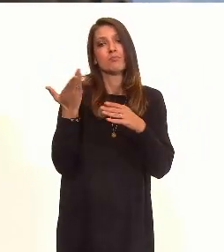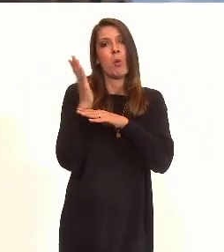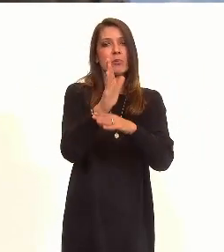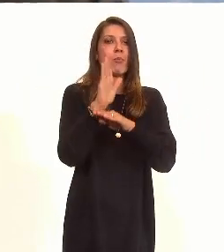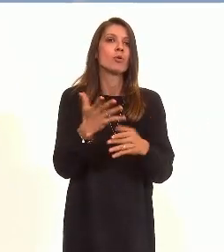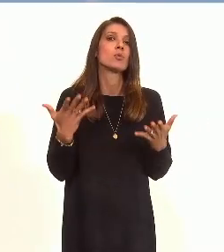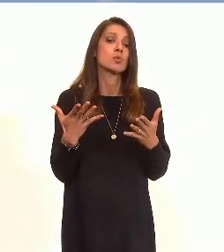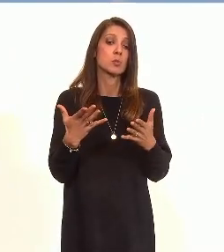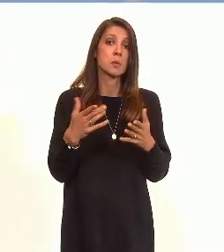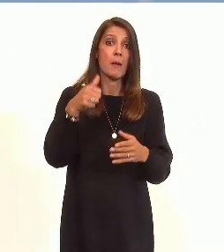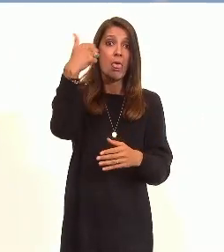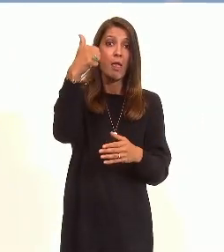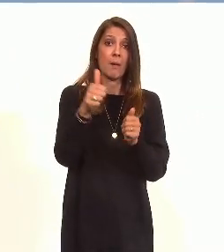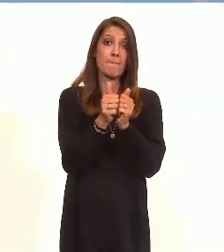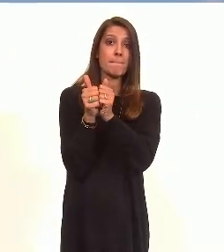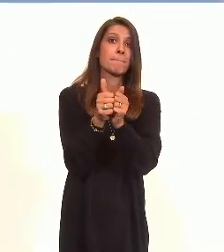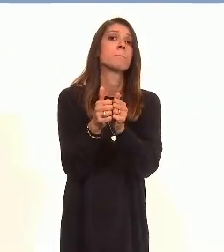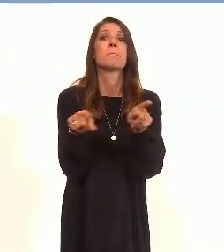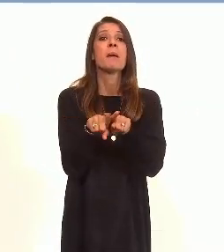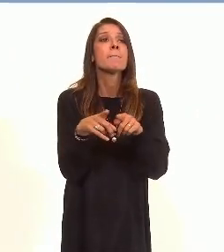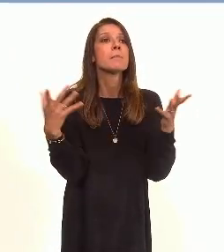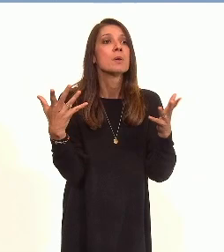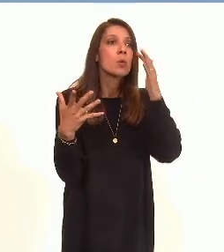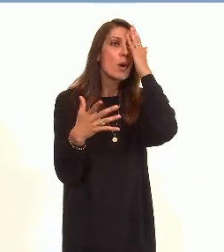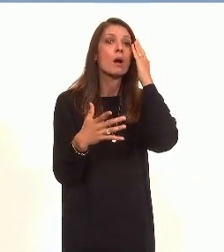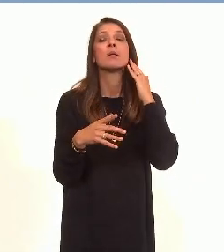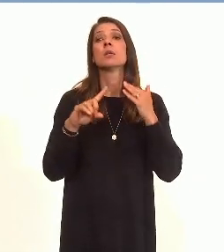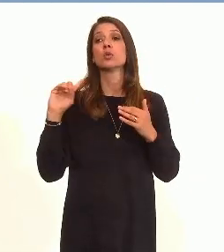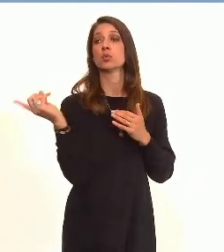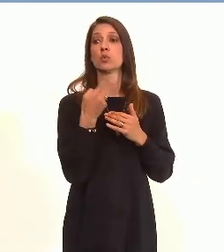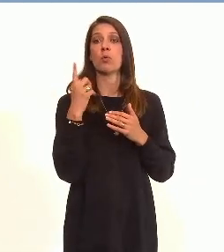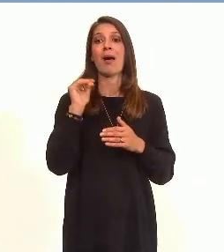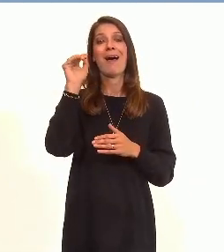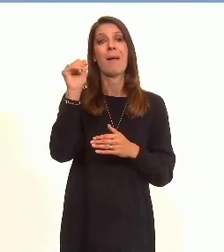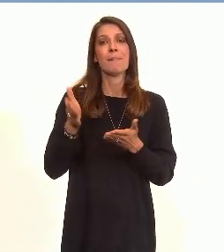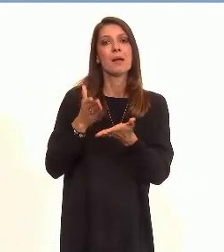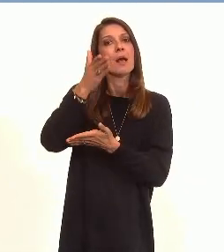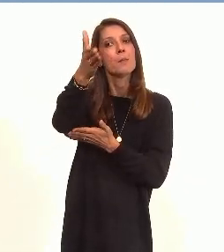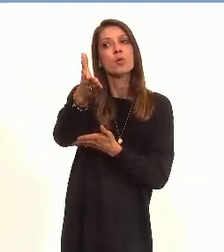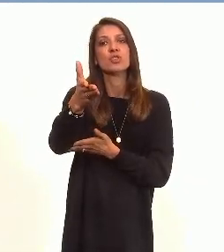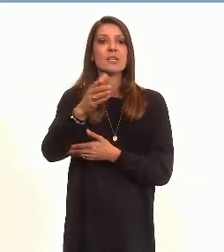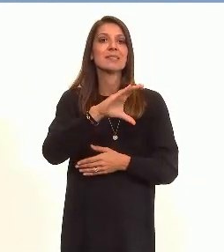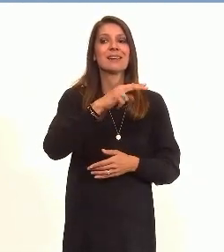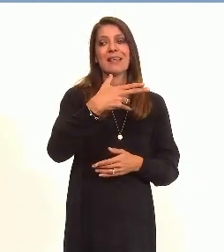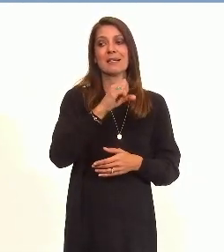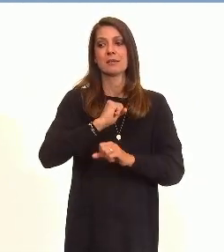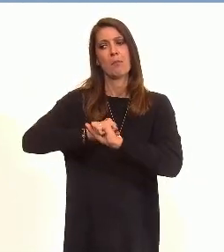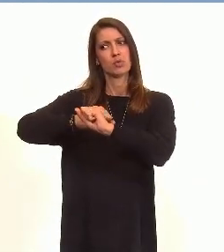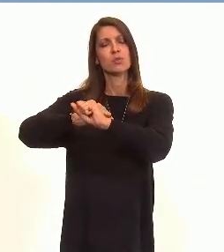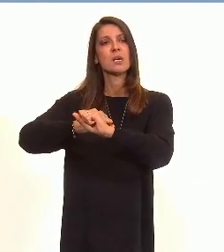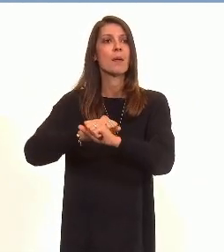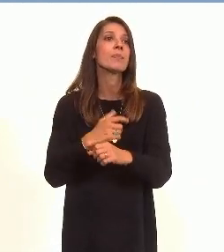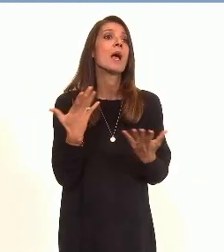point commun, ils ont tous été soutenus par les appels à projets dédiés à l'innovation de la CNSA. Alors l'intérêt, c'est qu'on va avoir